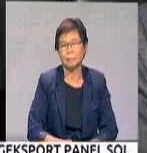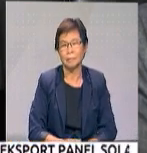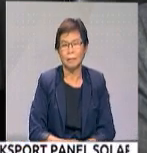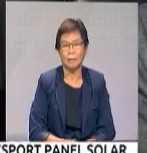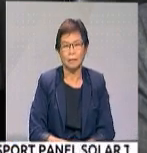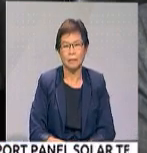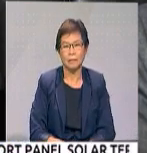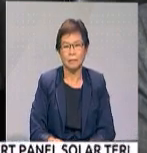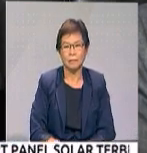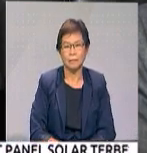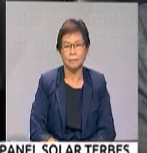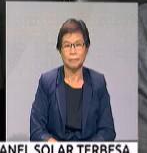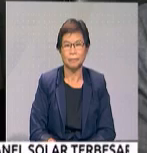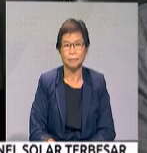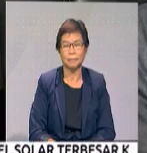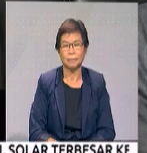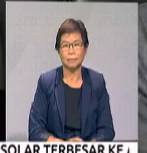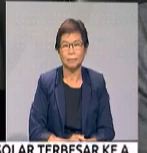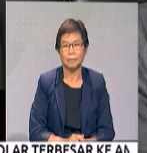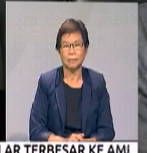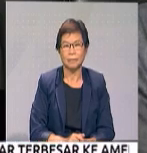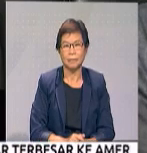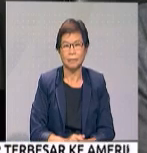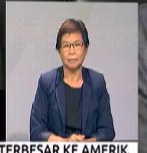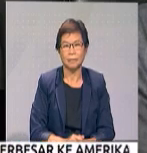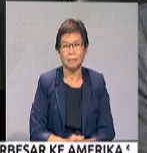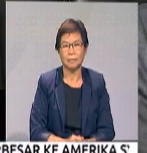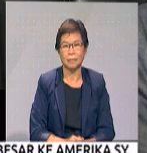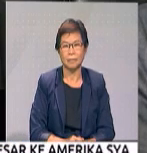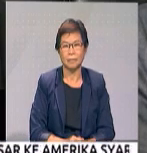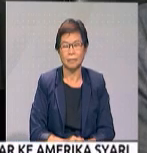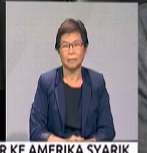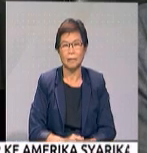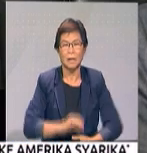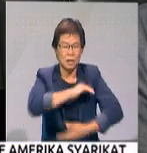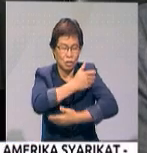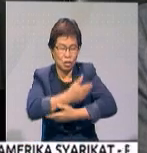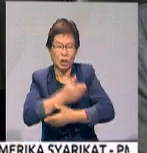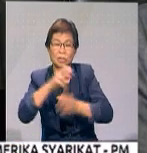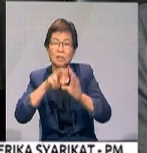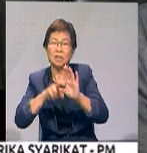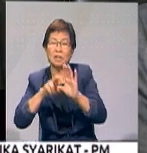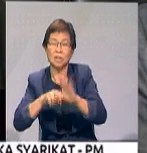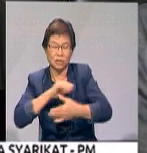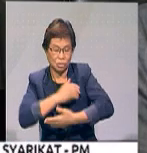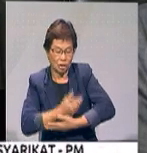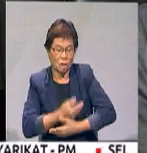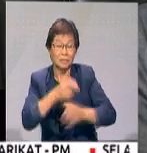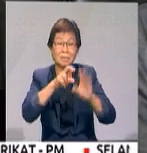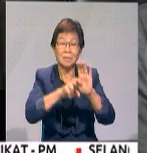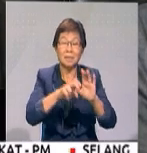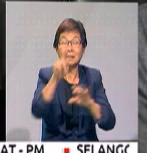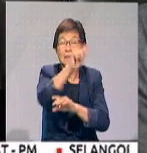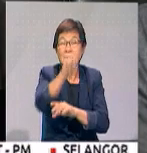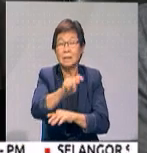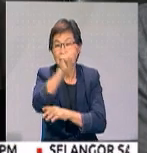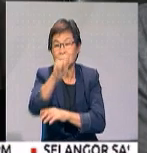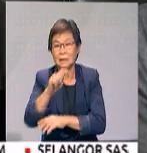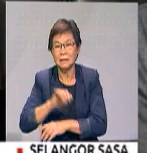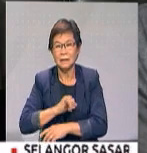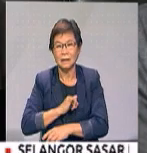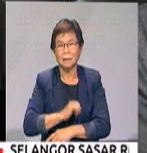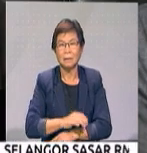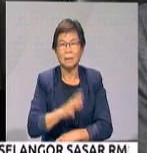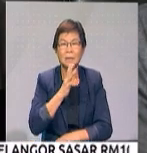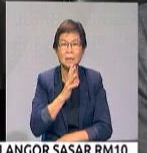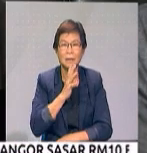Tak ada alasan untuk tidak. Tak ada. Even Chelsea baru ni ada pertanyaan sewaktu apa tu, siapa cakap kita akan ambil tindakan